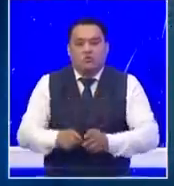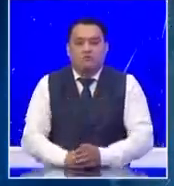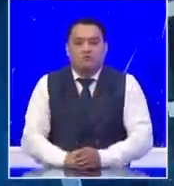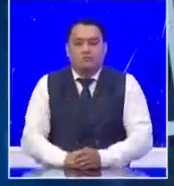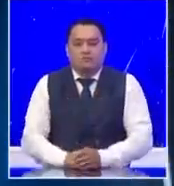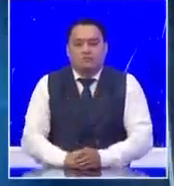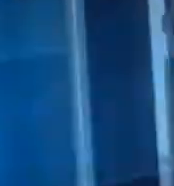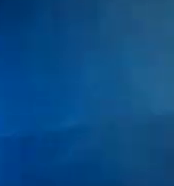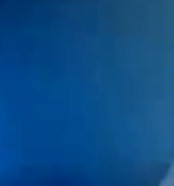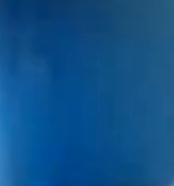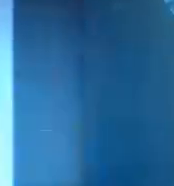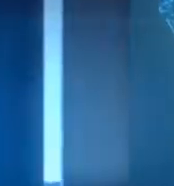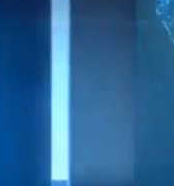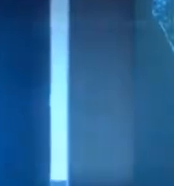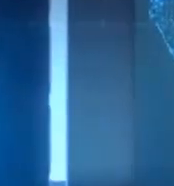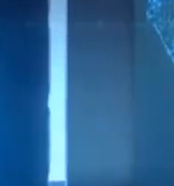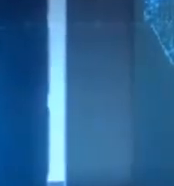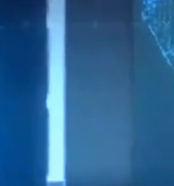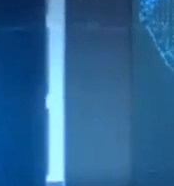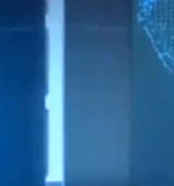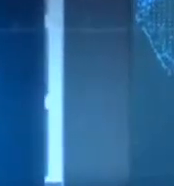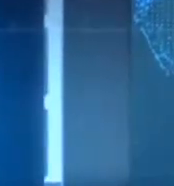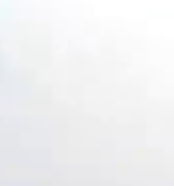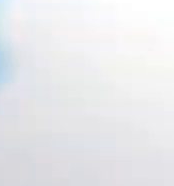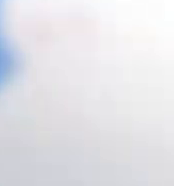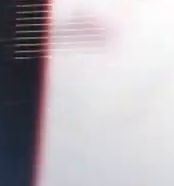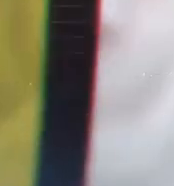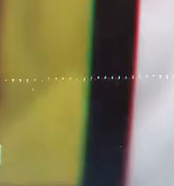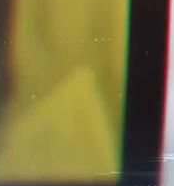Анитов, Нуржан Муканов, телеканал ЖТСУ.